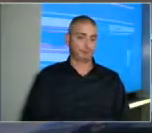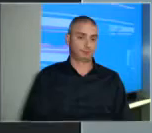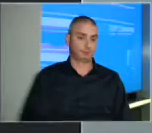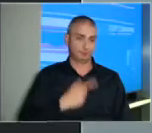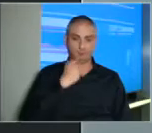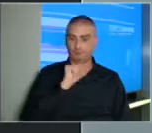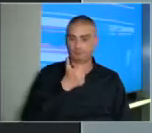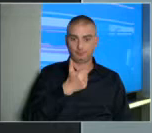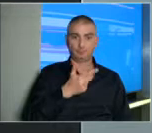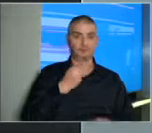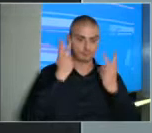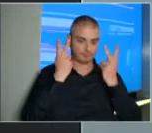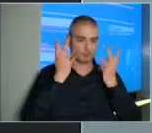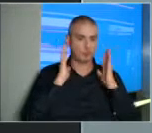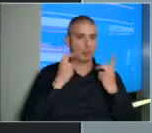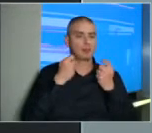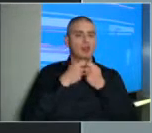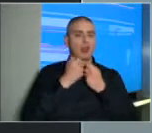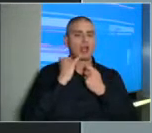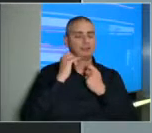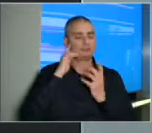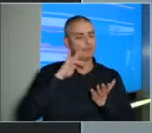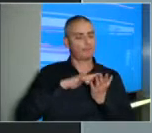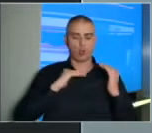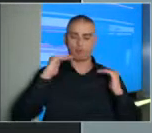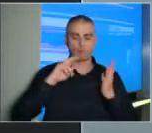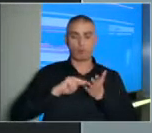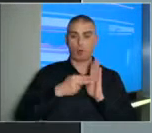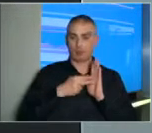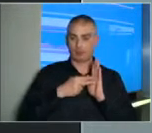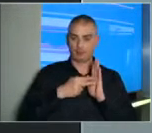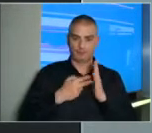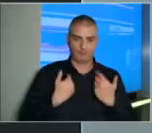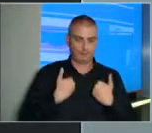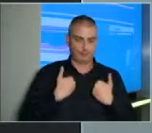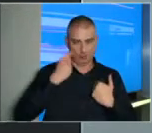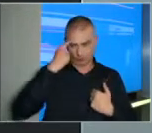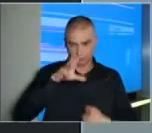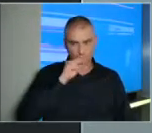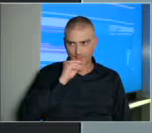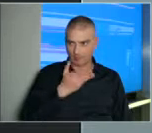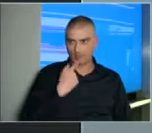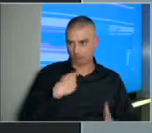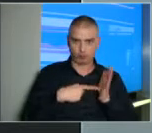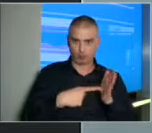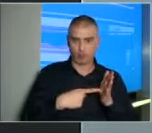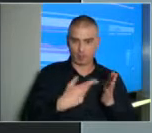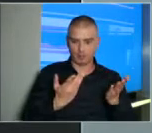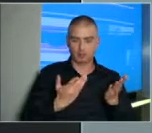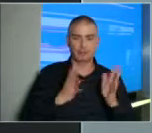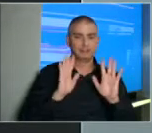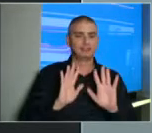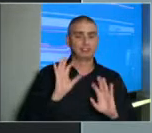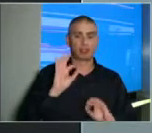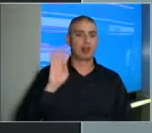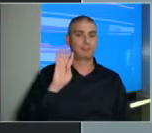קודם כל זה חשוב, זה נורא תלוי באיזה פוזיציה נמצא הפוליטיקאי. אני מניח שאתה מדבר, נגיד, לדוגמה על הסרט של